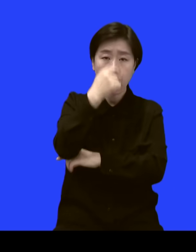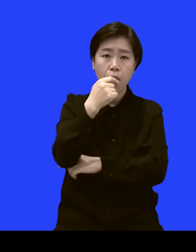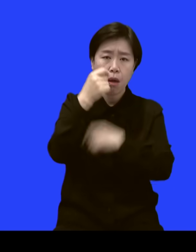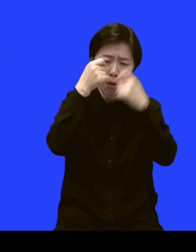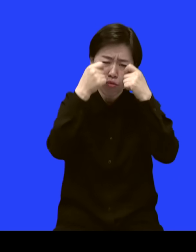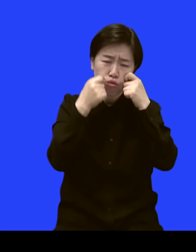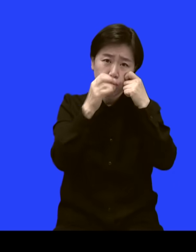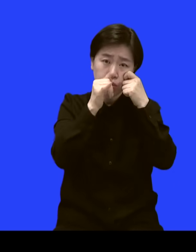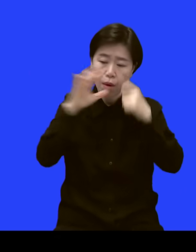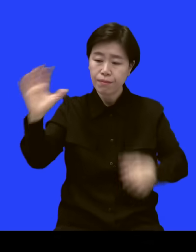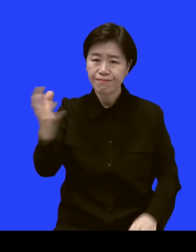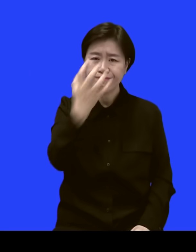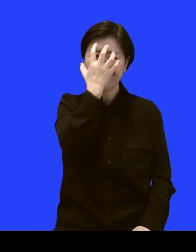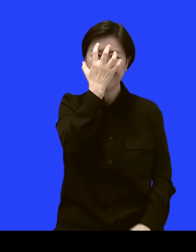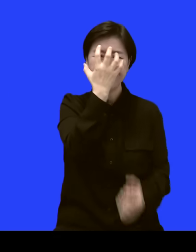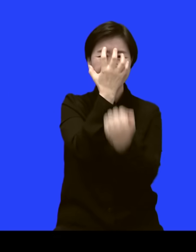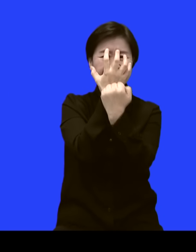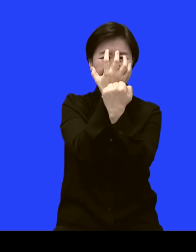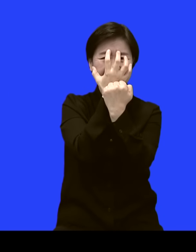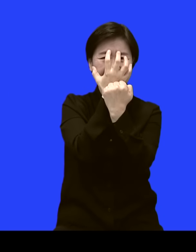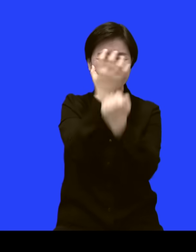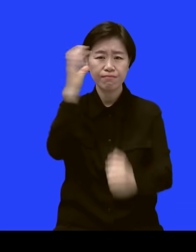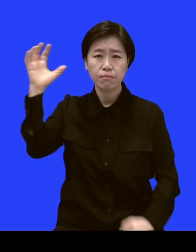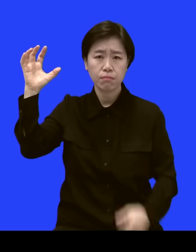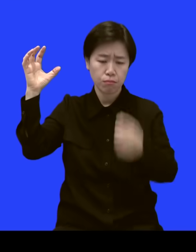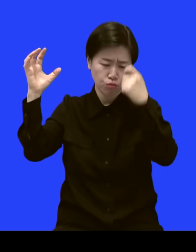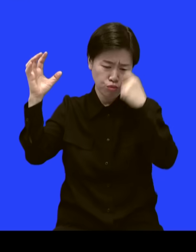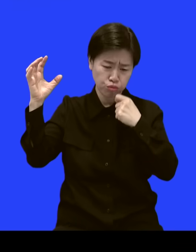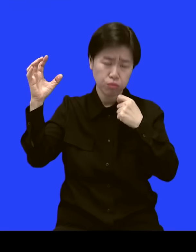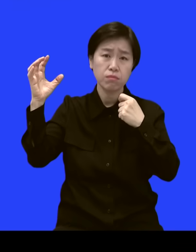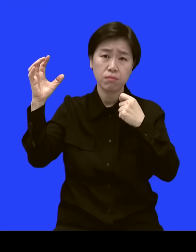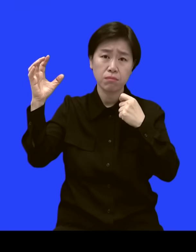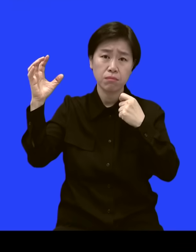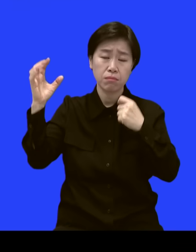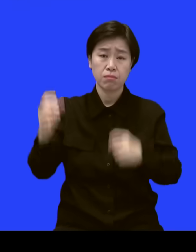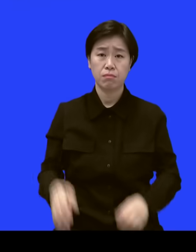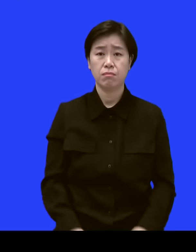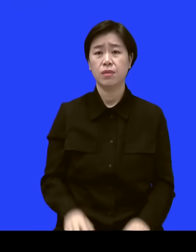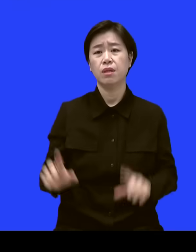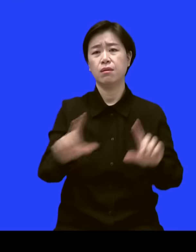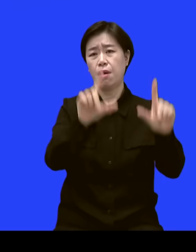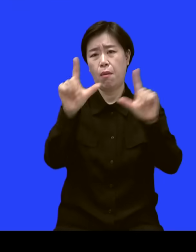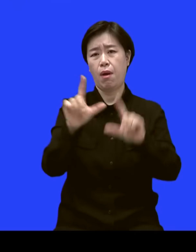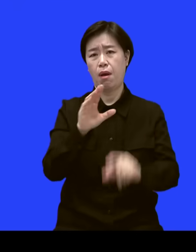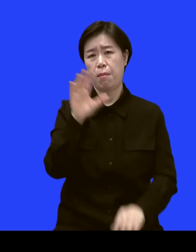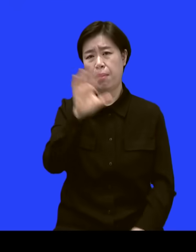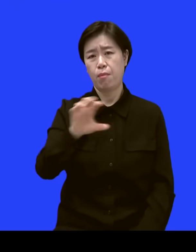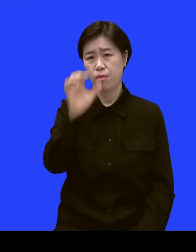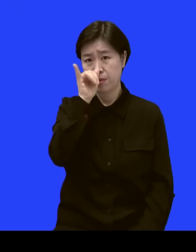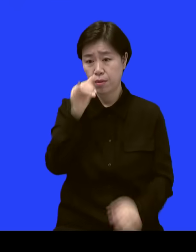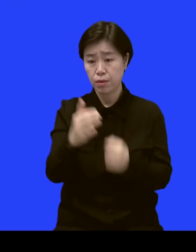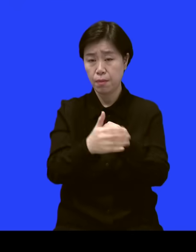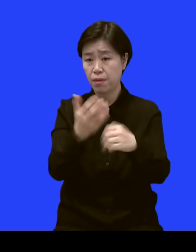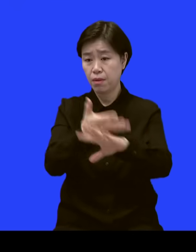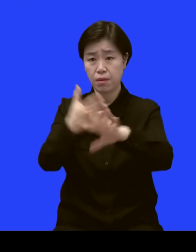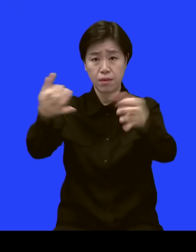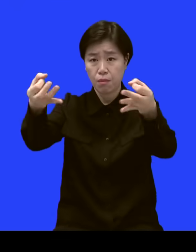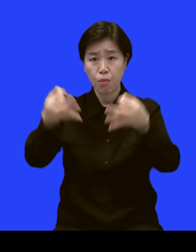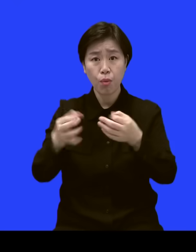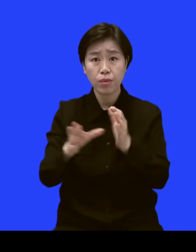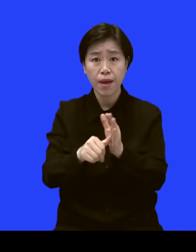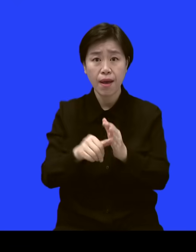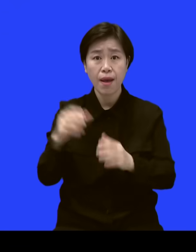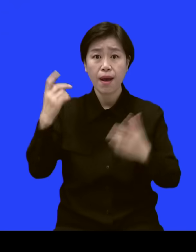쓰고 네, 가면을 네, 쓰고 맞아요. 그 외에는 가면을 벗으면 내 안에는 울고 있고 계속 그 생활을 하시니까 남들은 아마 눈치를 못 챘겠죠. 네, 눈치 못 채고